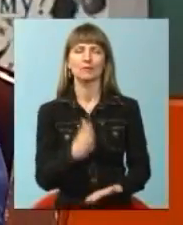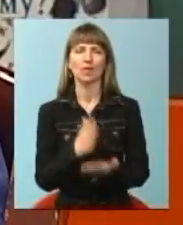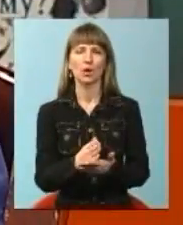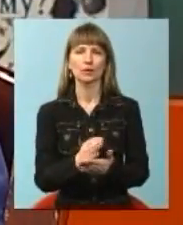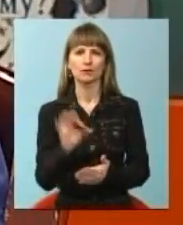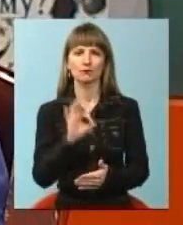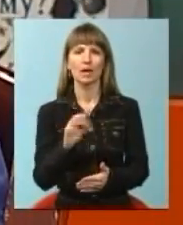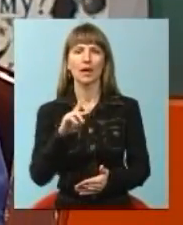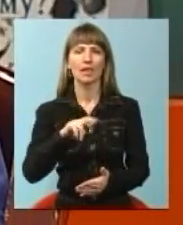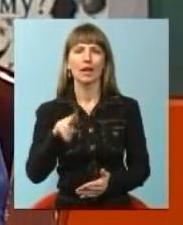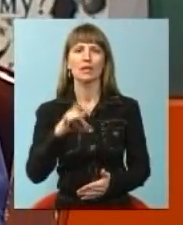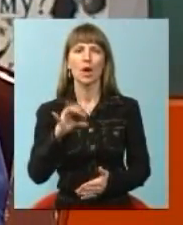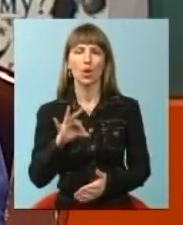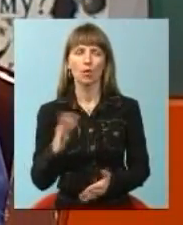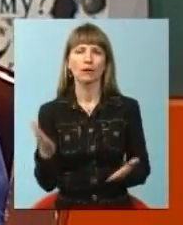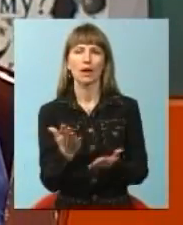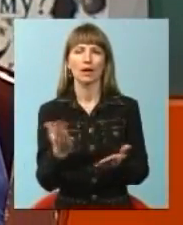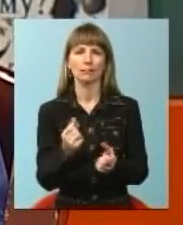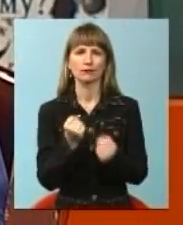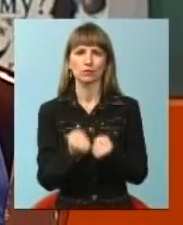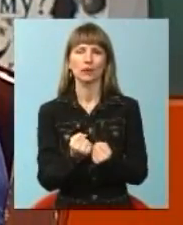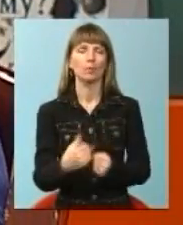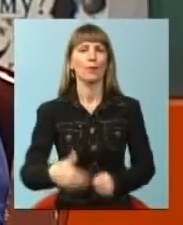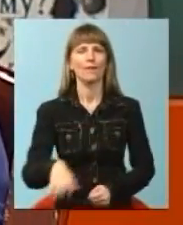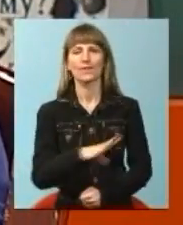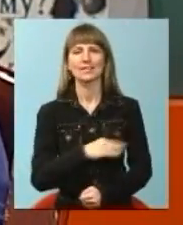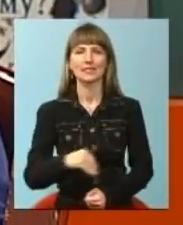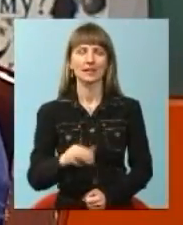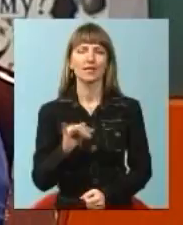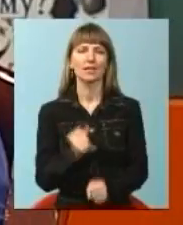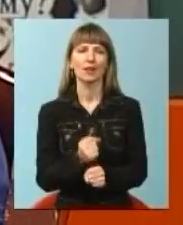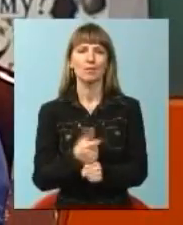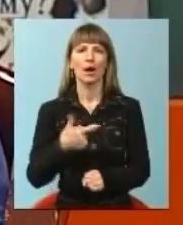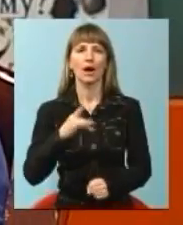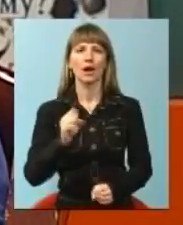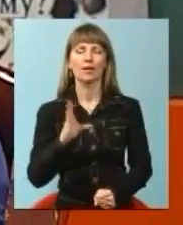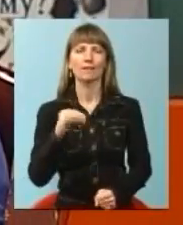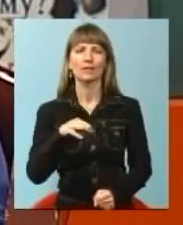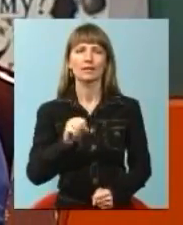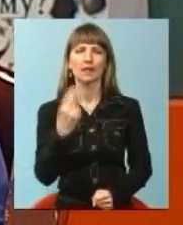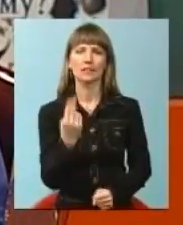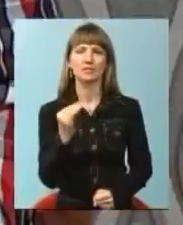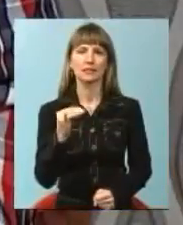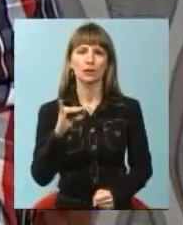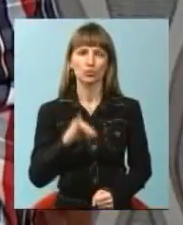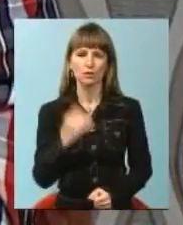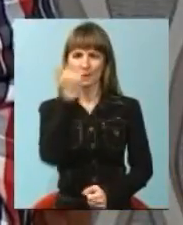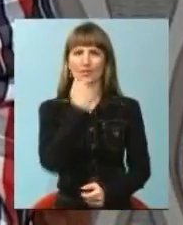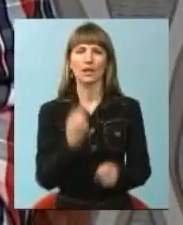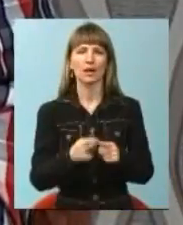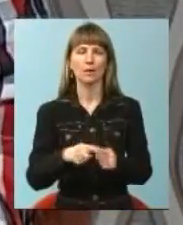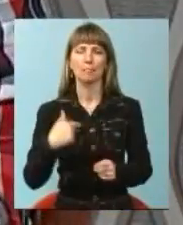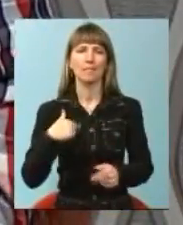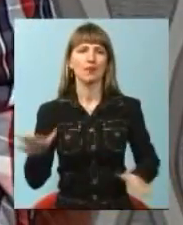ядро, яке стримує усе і робить гравітацію. Так, і завдяки цьому, напевно,